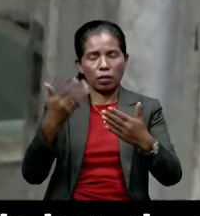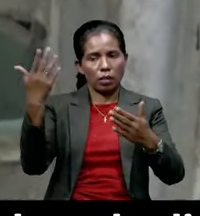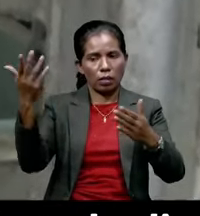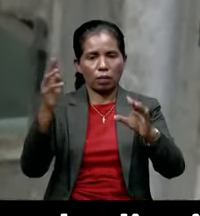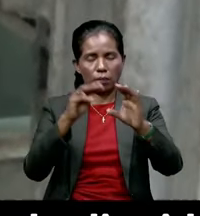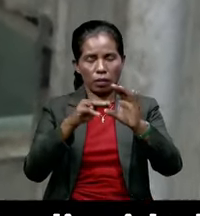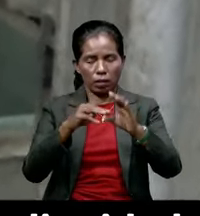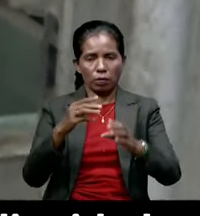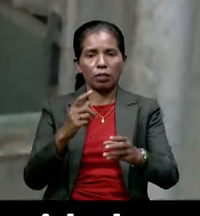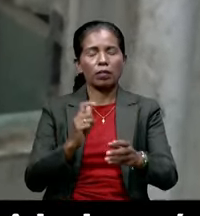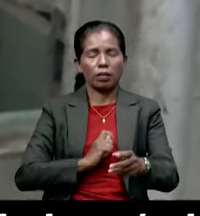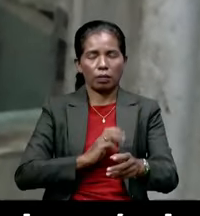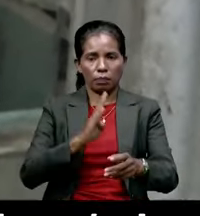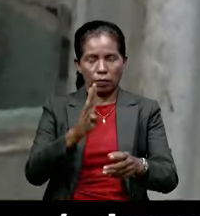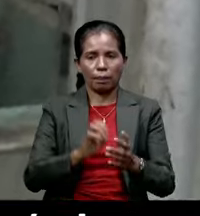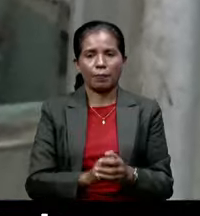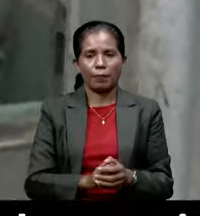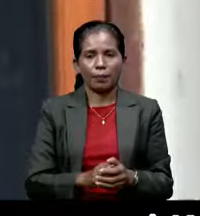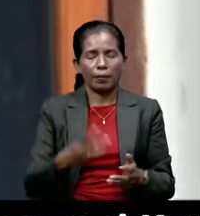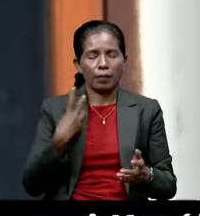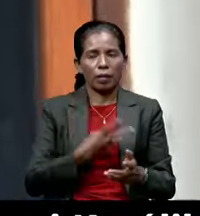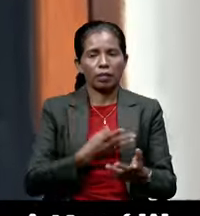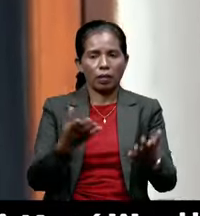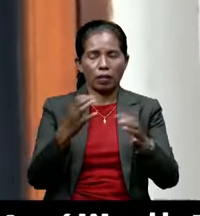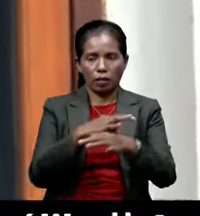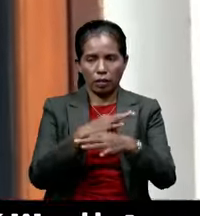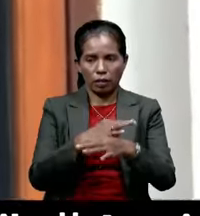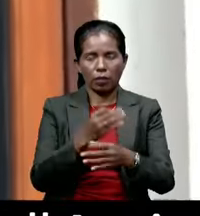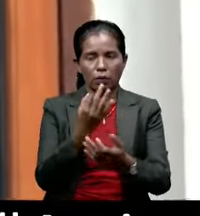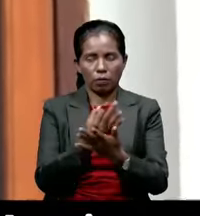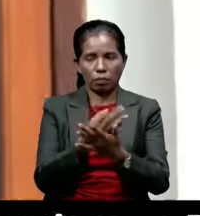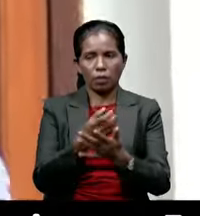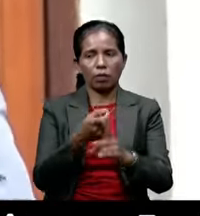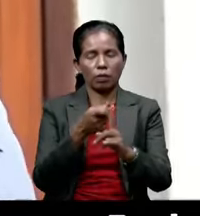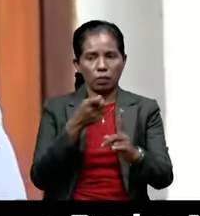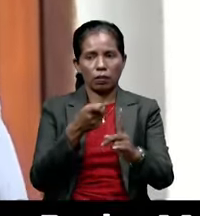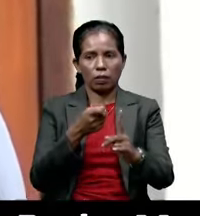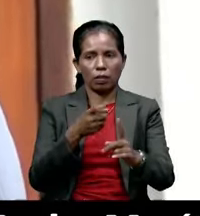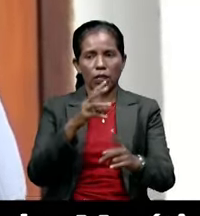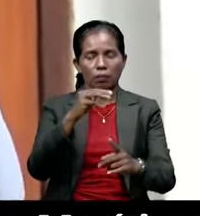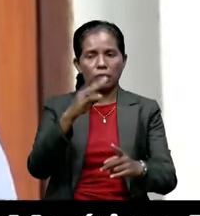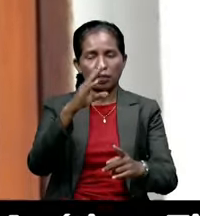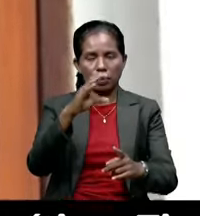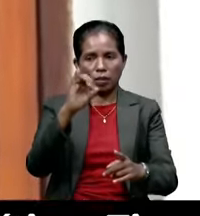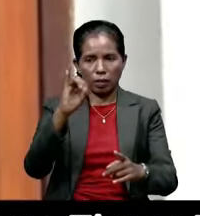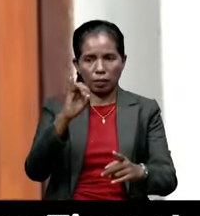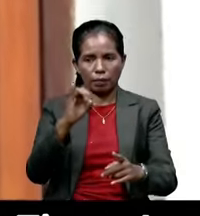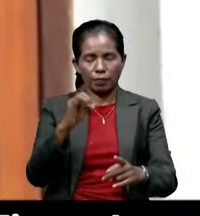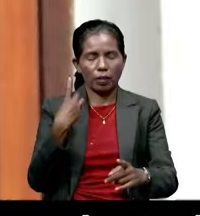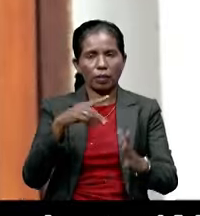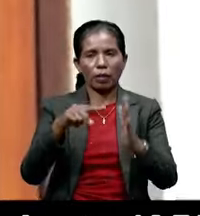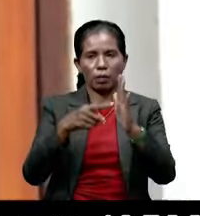TBS. Mana cara kain tadi ada dong. Samento mai si MCI e komesa